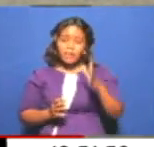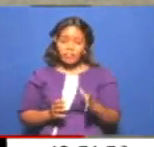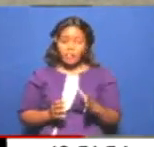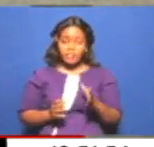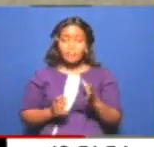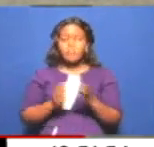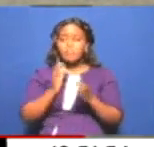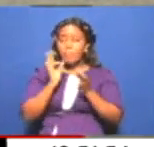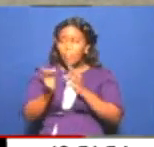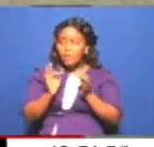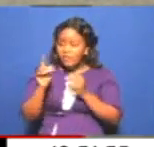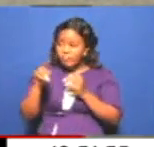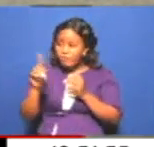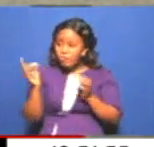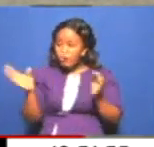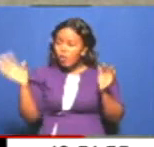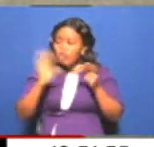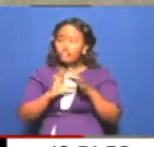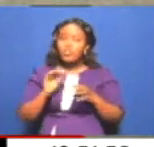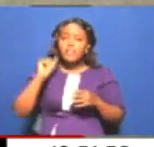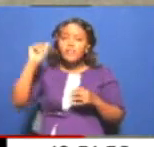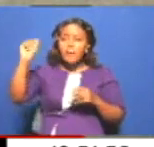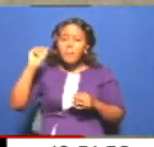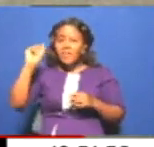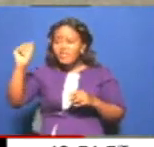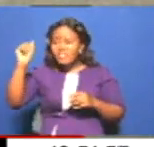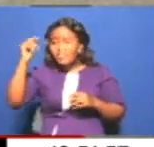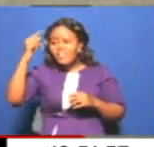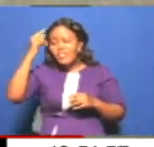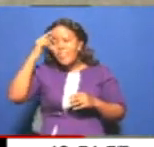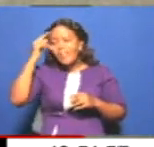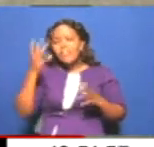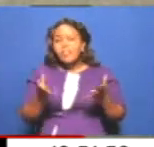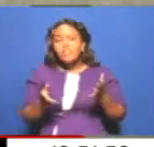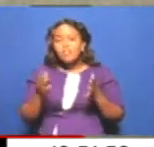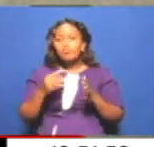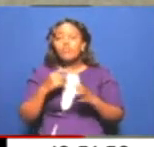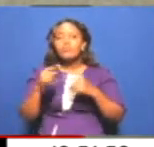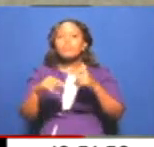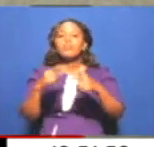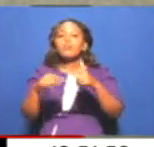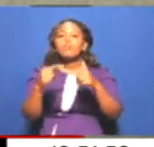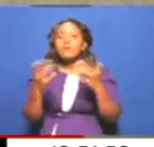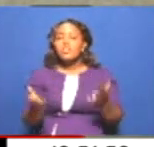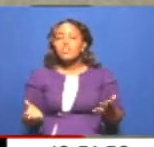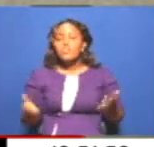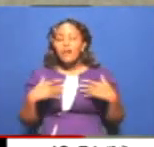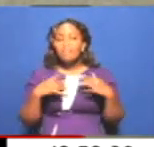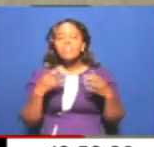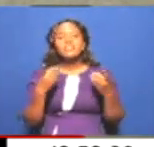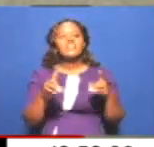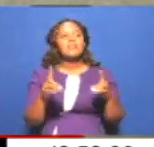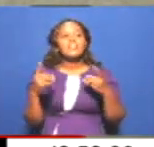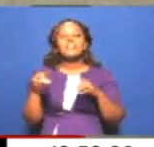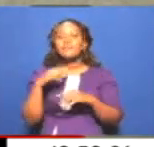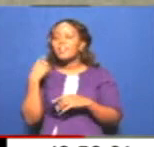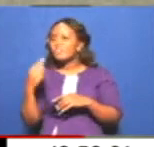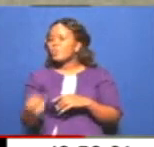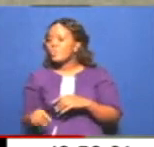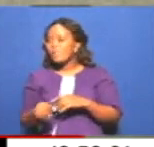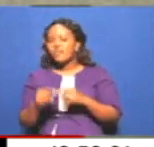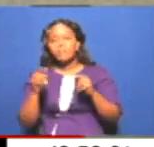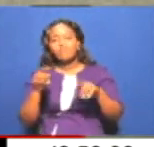kwenye politics ukifikiri utaendelea kucheza, you know, sarakasi pale, muda umewania.